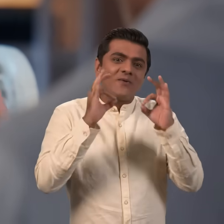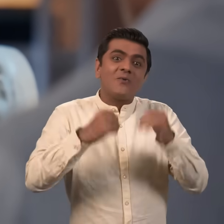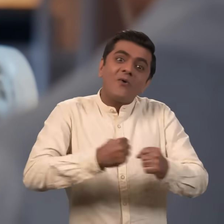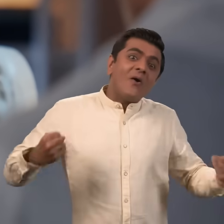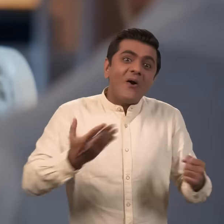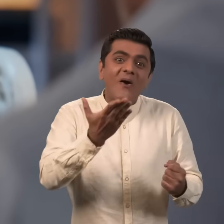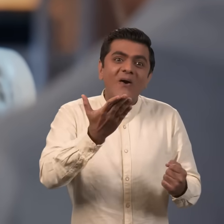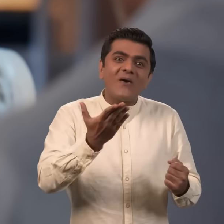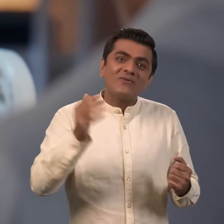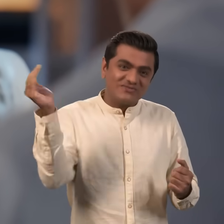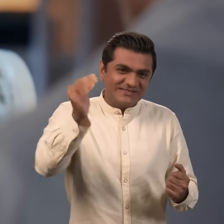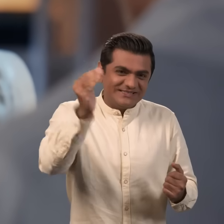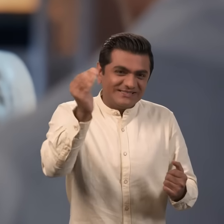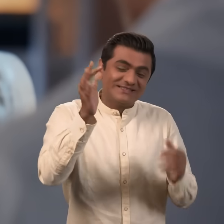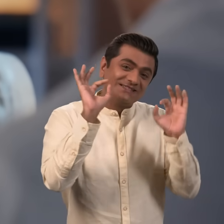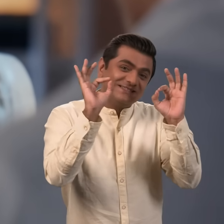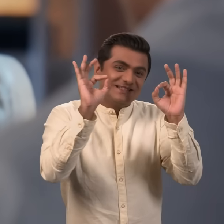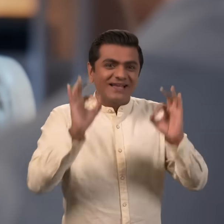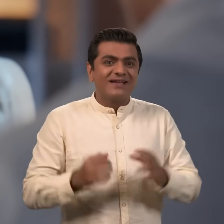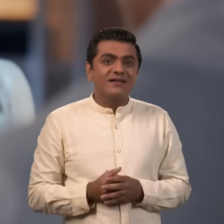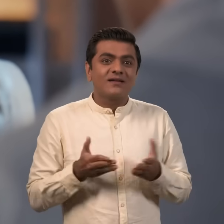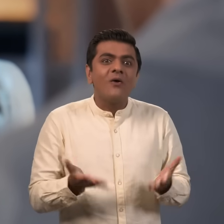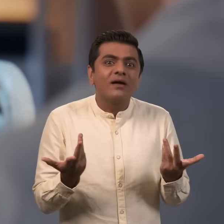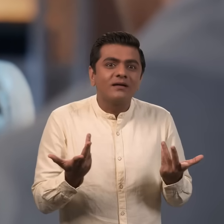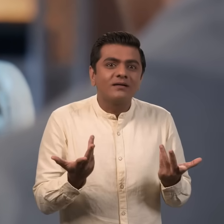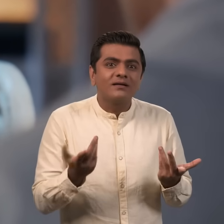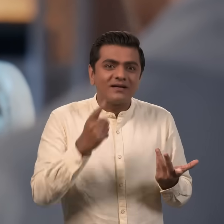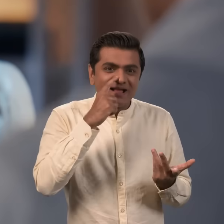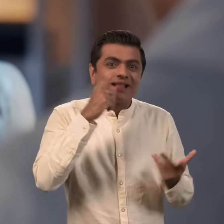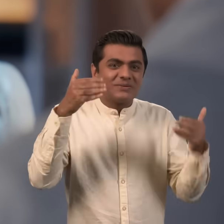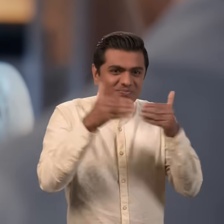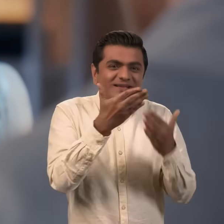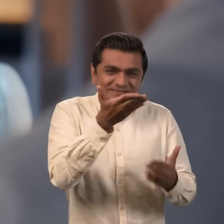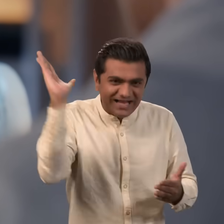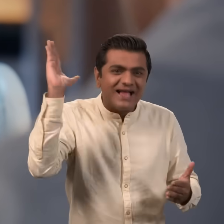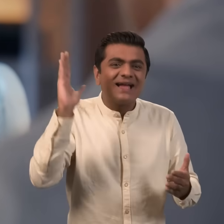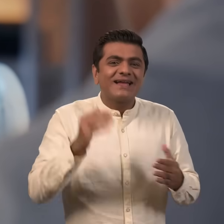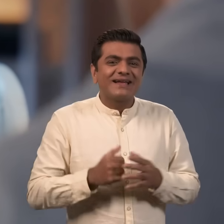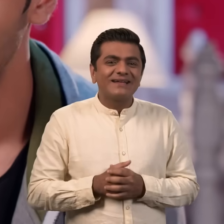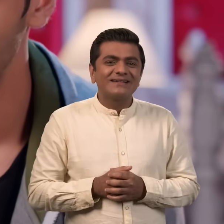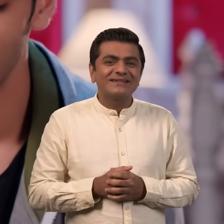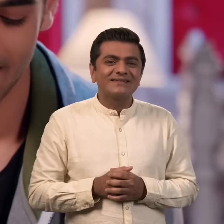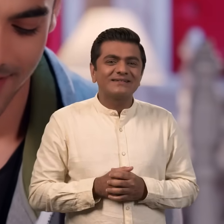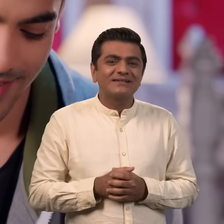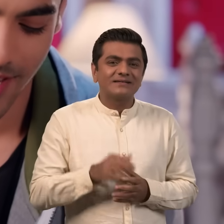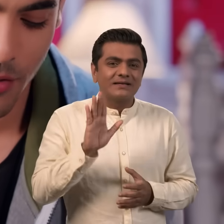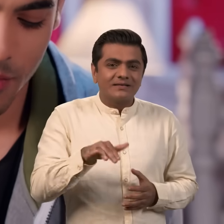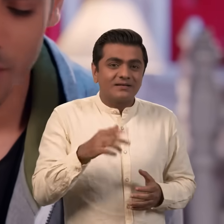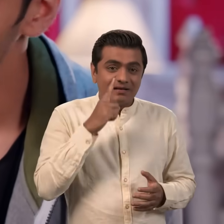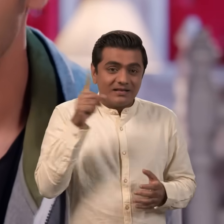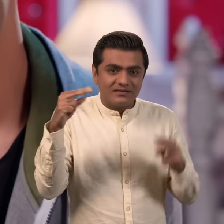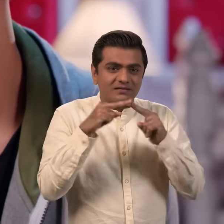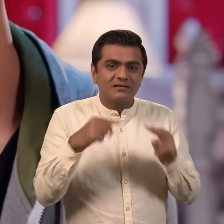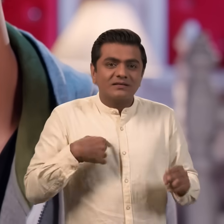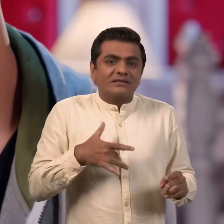बड़ा डेयरिंग वाला काम किया है, हैं? शाबाश। और अब जाके मिल के आना लड़की को। दादू,